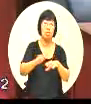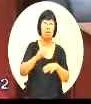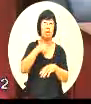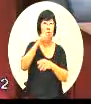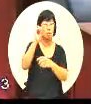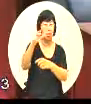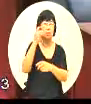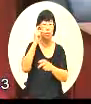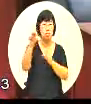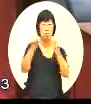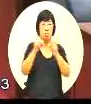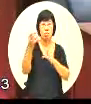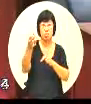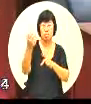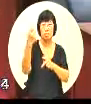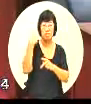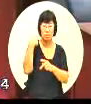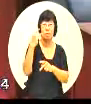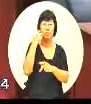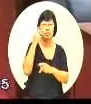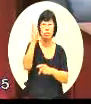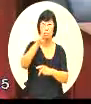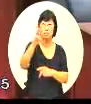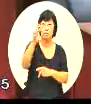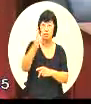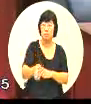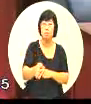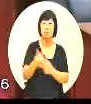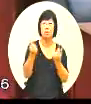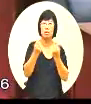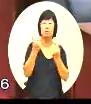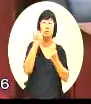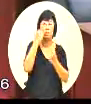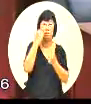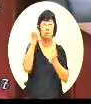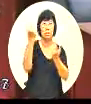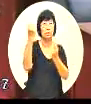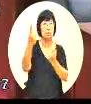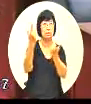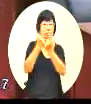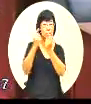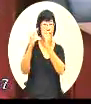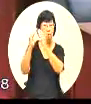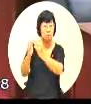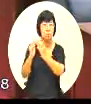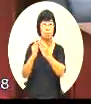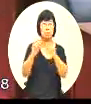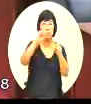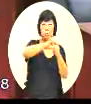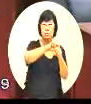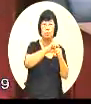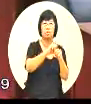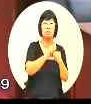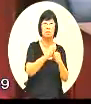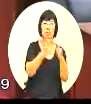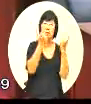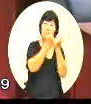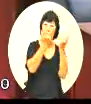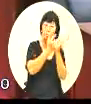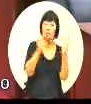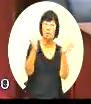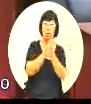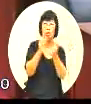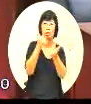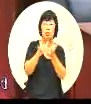也跟大家讲，这3000亿等于什么？这3000亿等于新北市加台北市的债务啦，这3000亿等于台湾